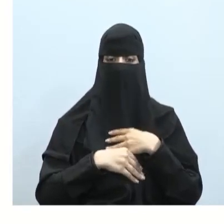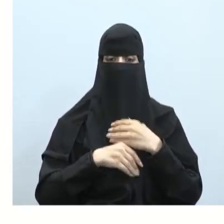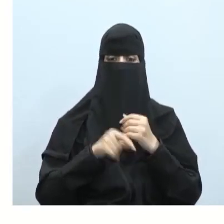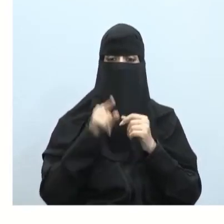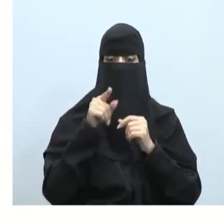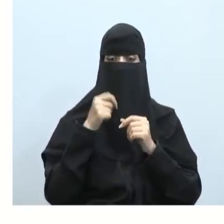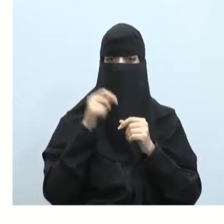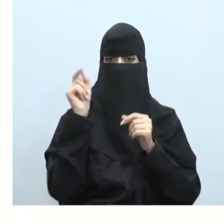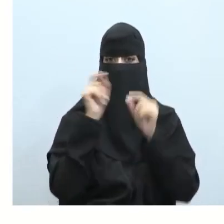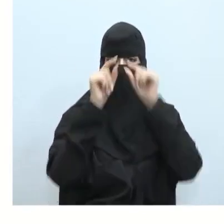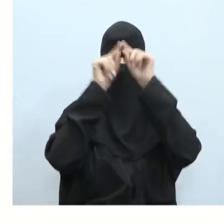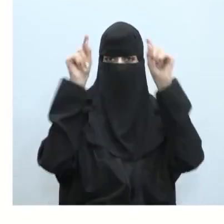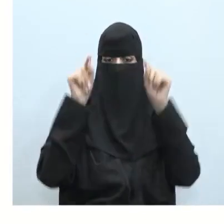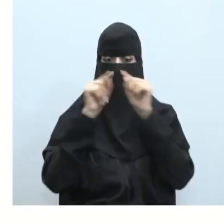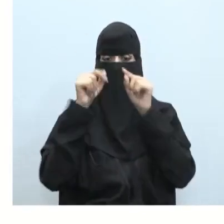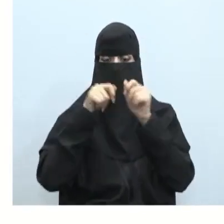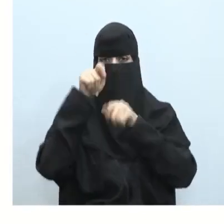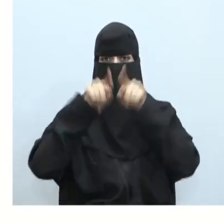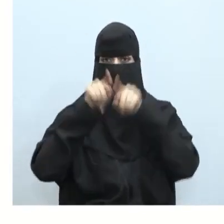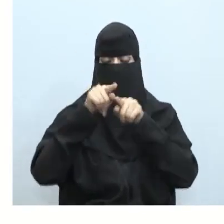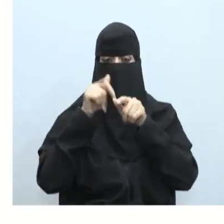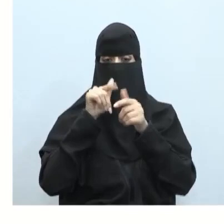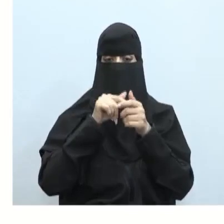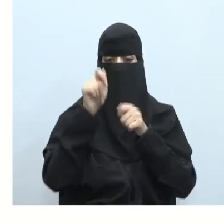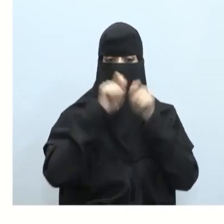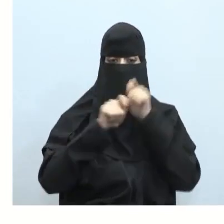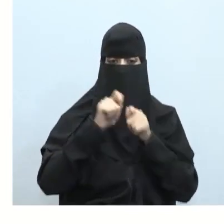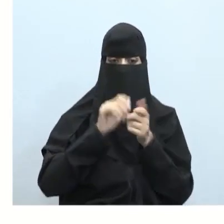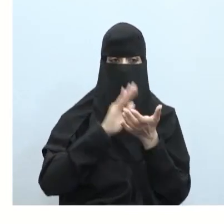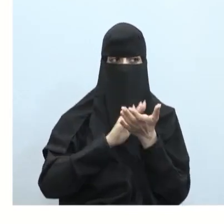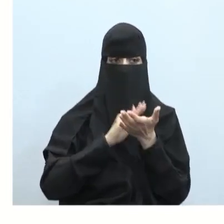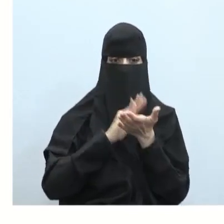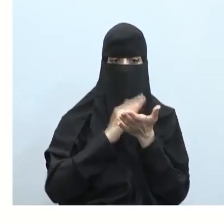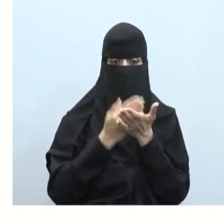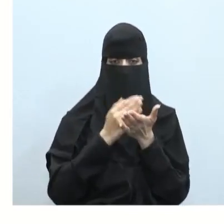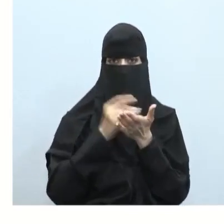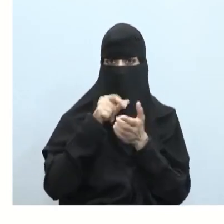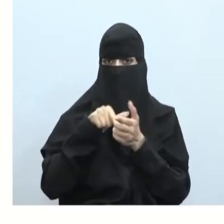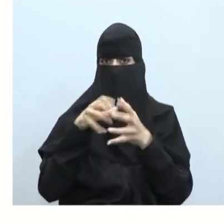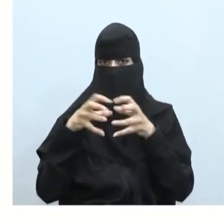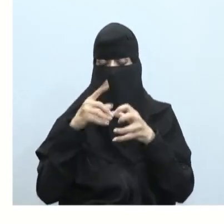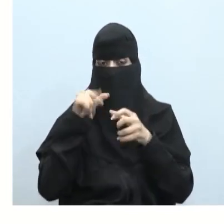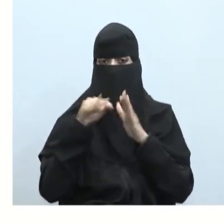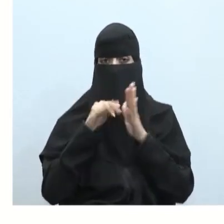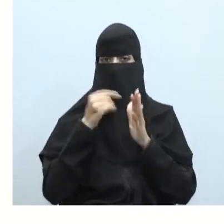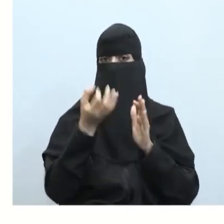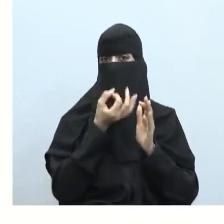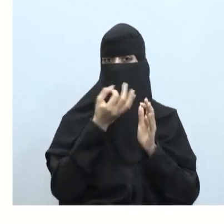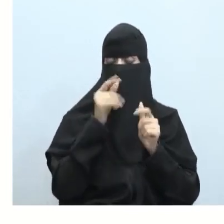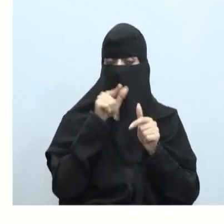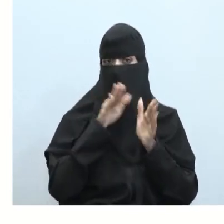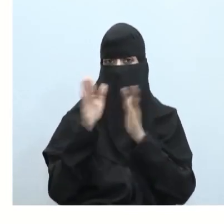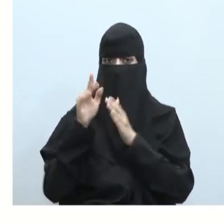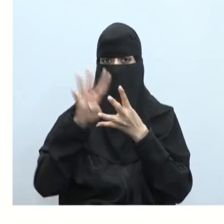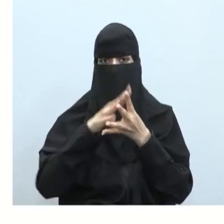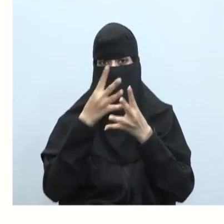ارسم مخططا يظهر الفرق بين عمليتي ترجمه وتنفيذ البرنامج في كل من المفسر والمترجم تحدثنا في